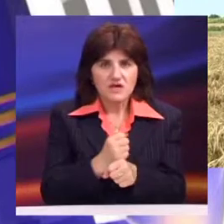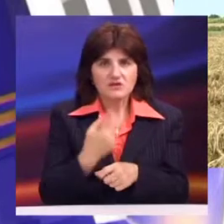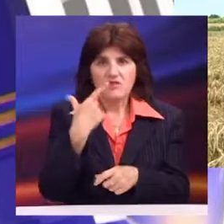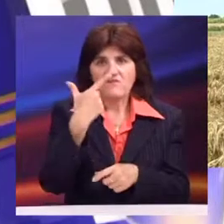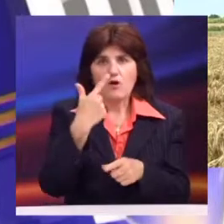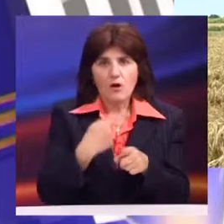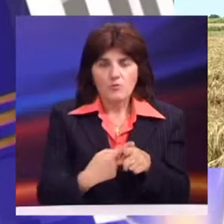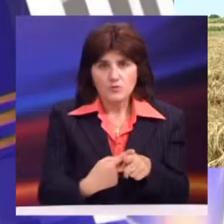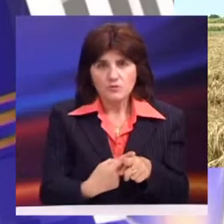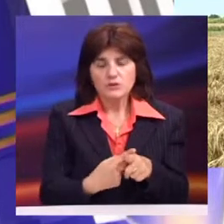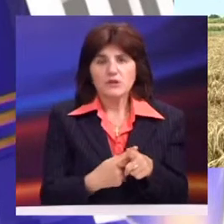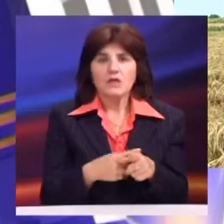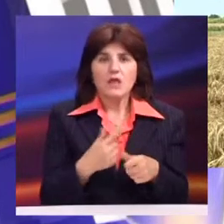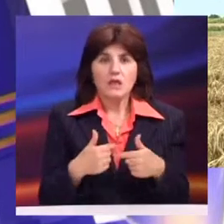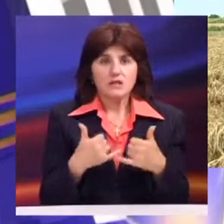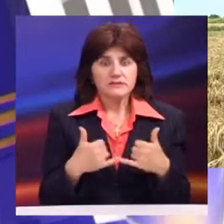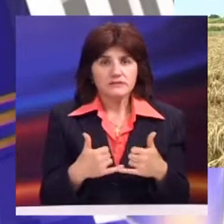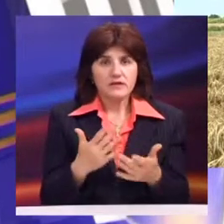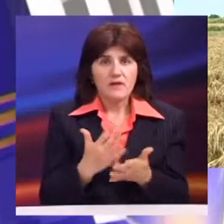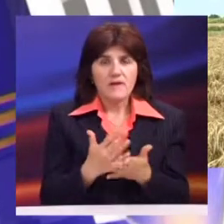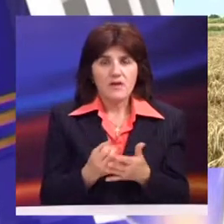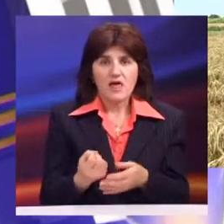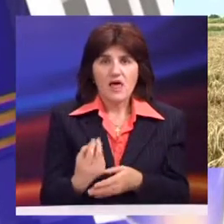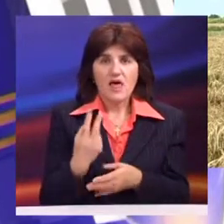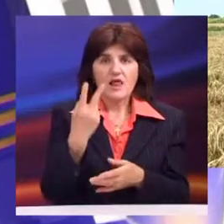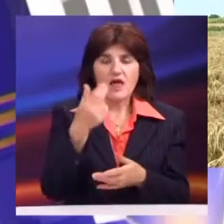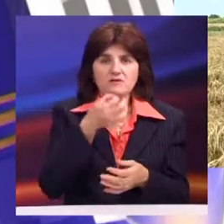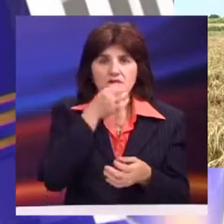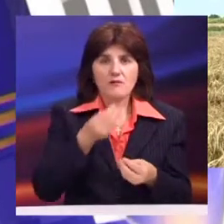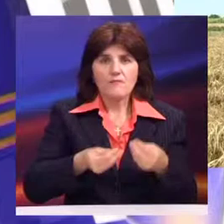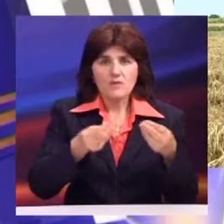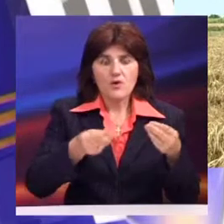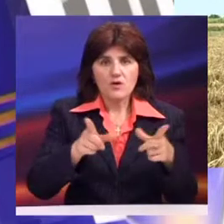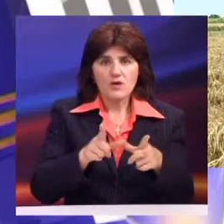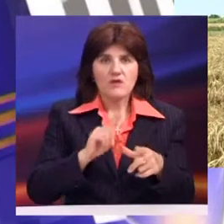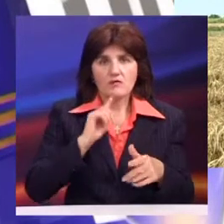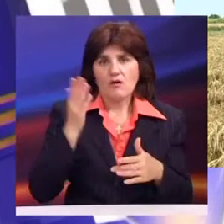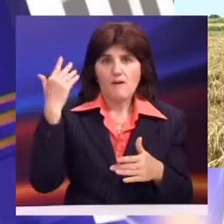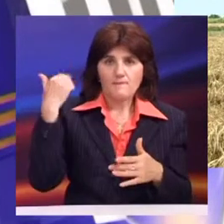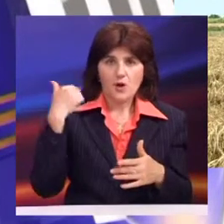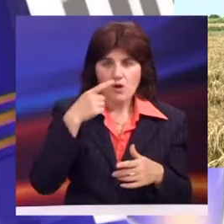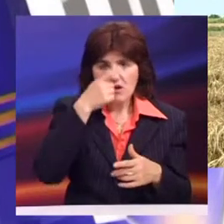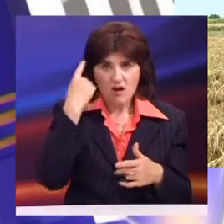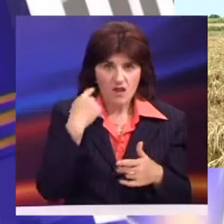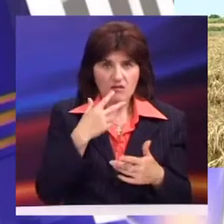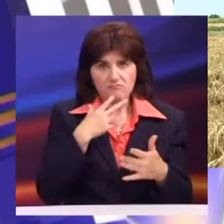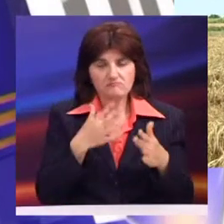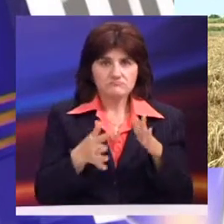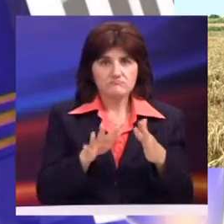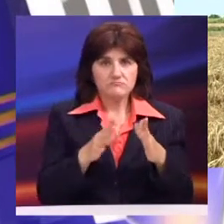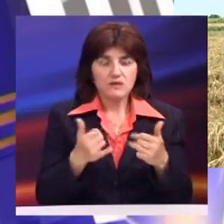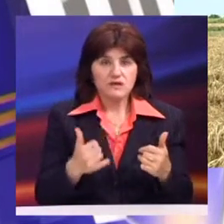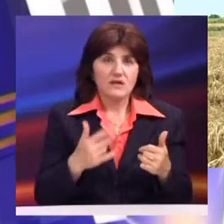rađena su dva tretmana, čak smo primenjivali regulatore rasta, istina za volju, proletos malo su se i bili